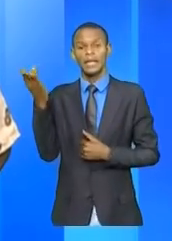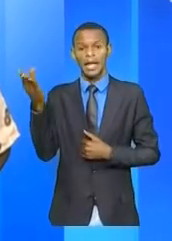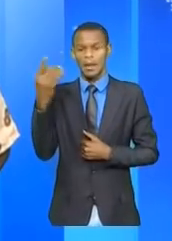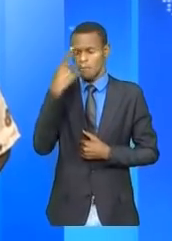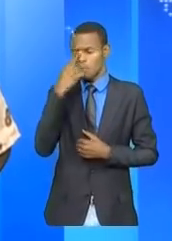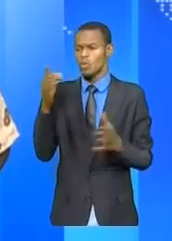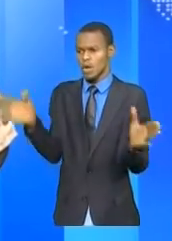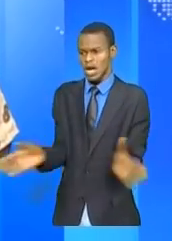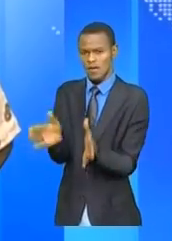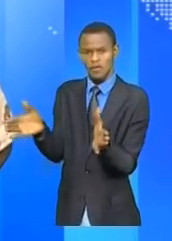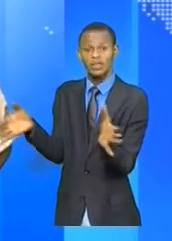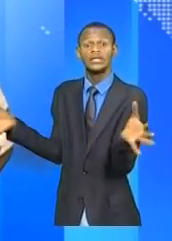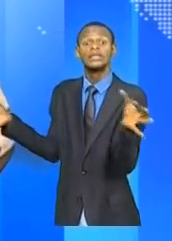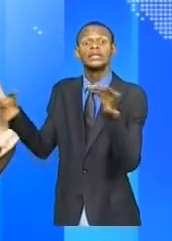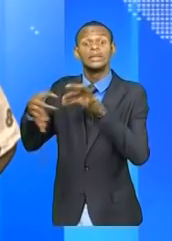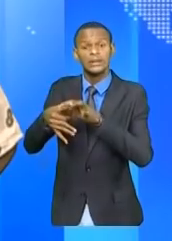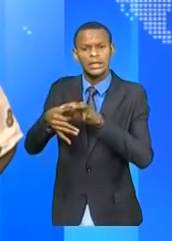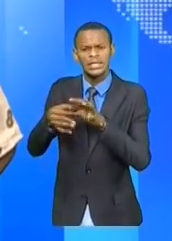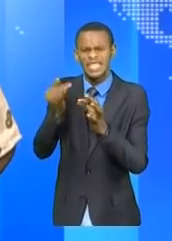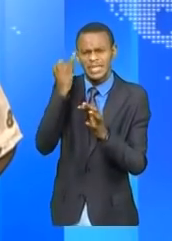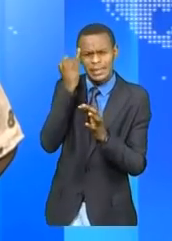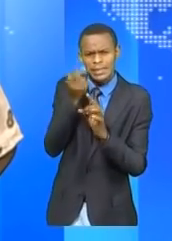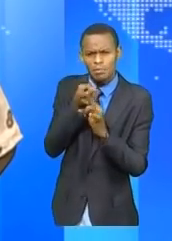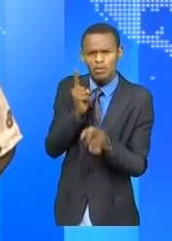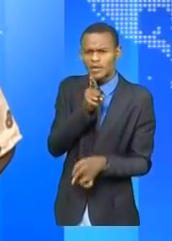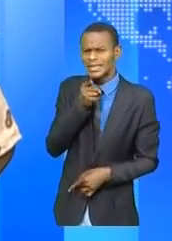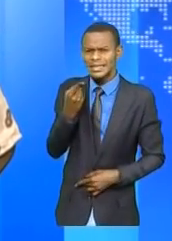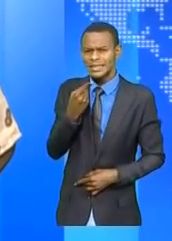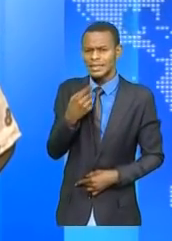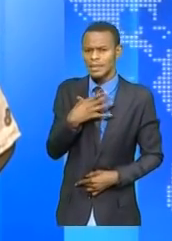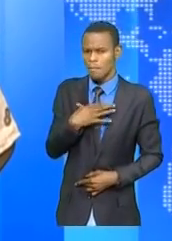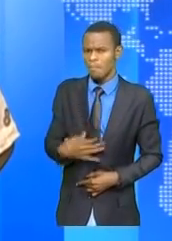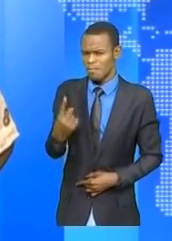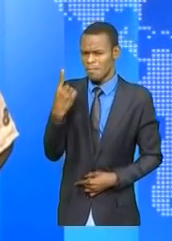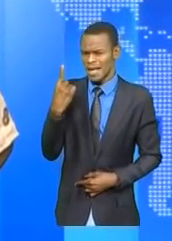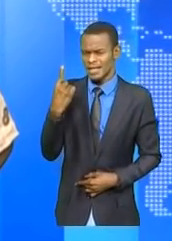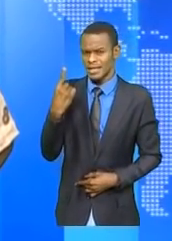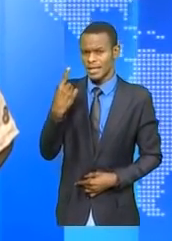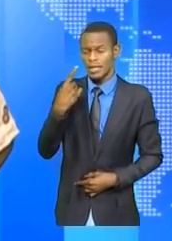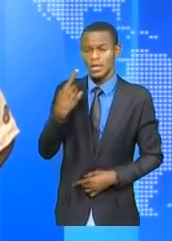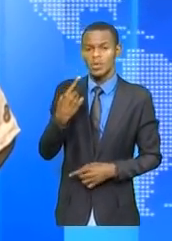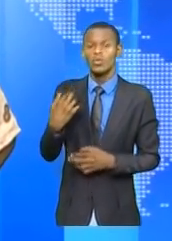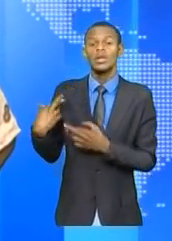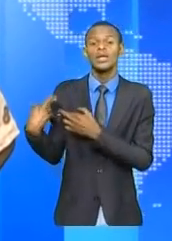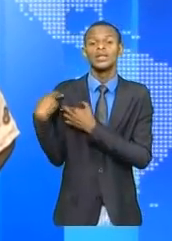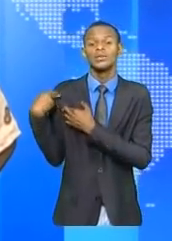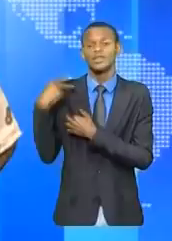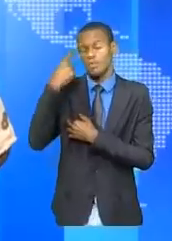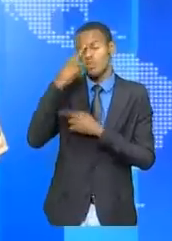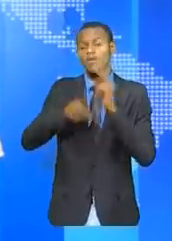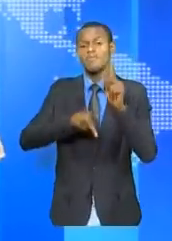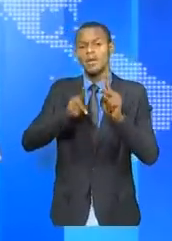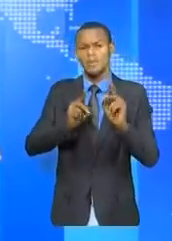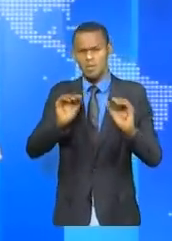territoire sur initiative de Maître Eddy Moké, notable de peuple autochtone de Basso Ngola.